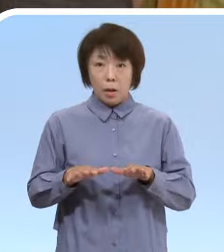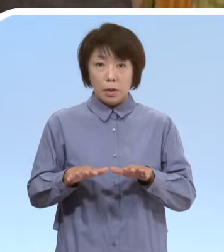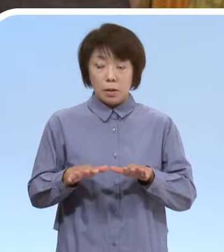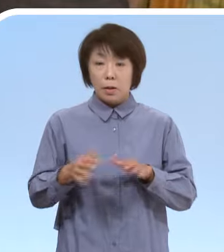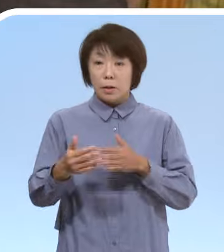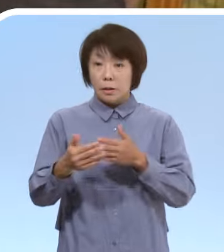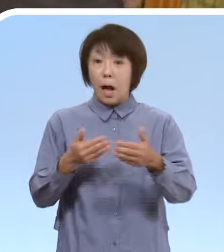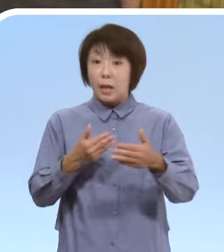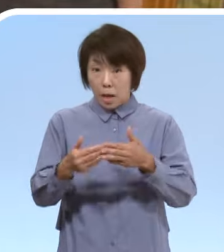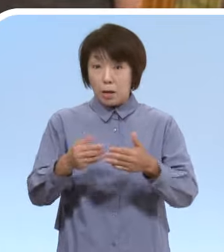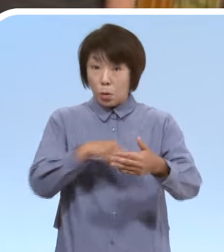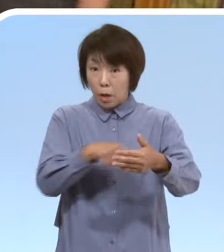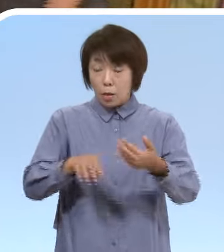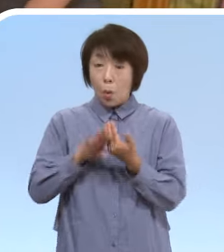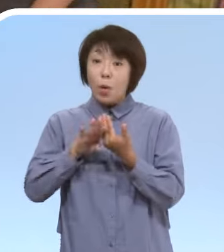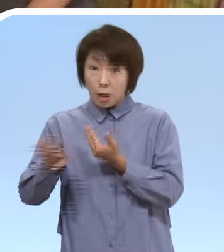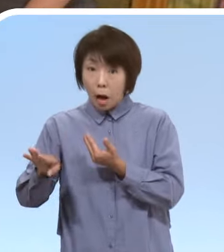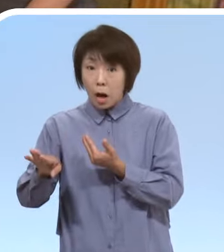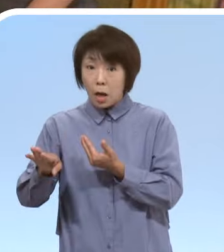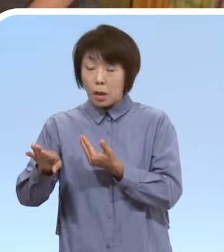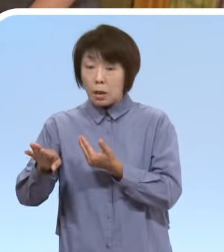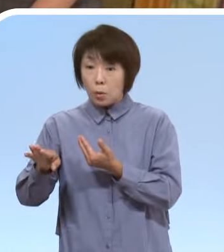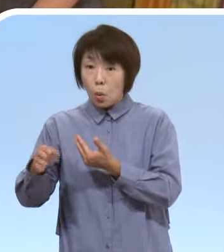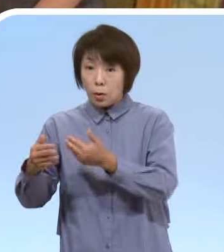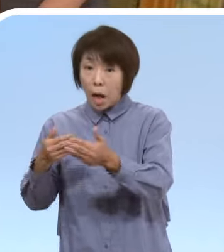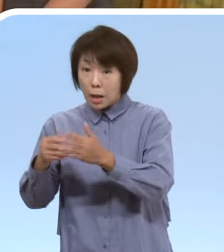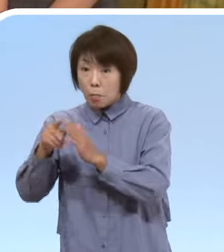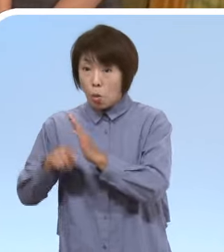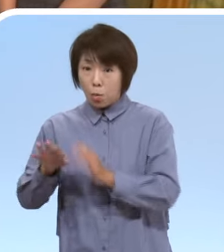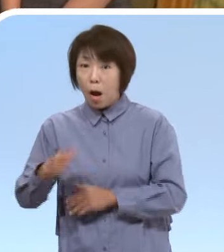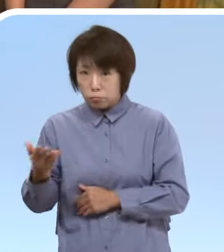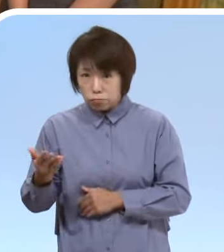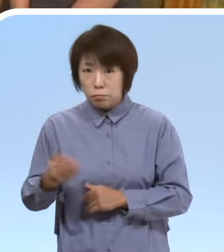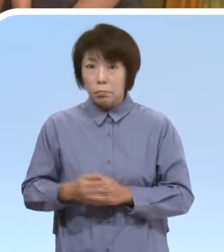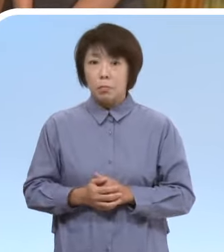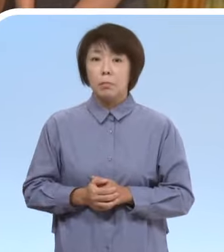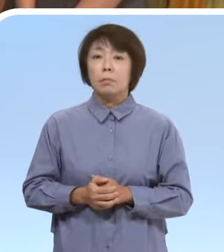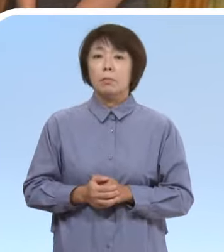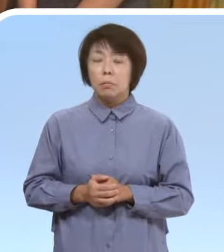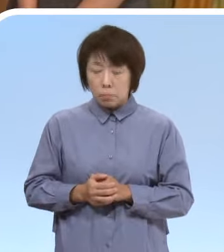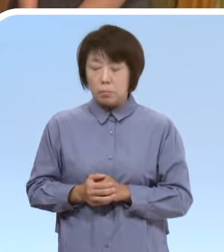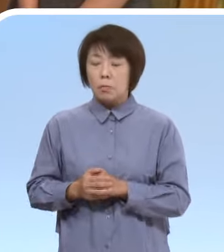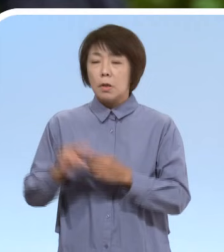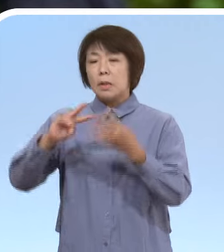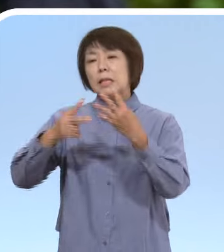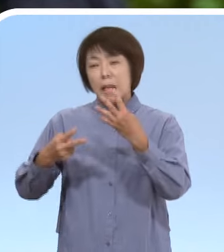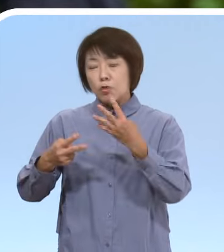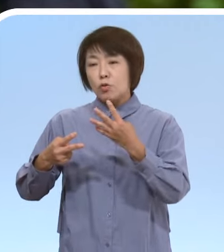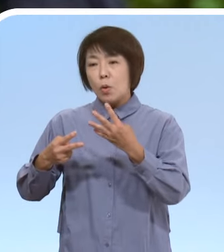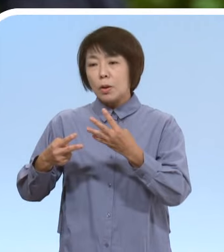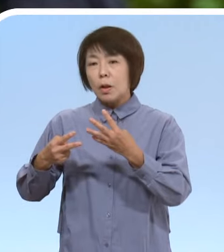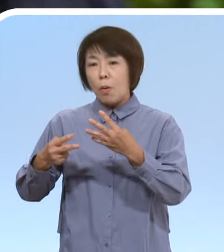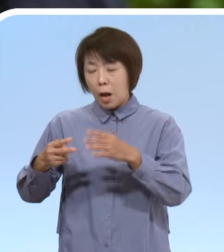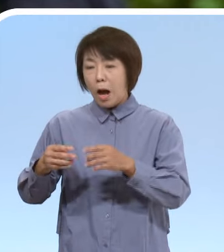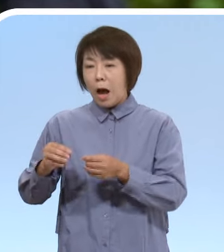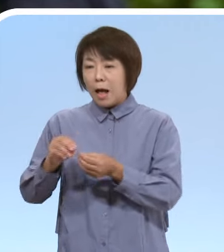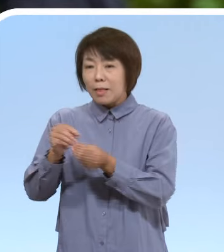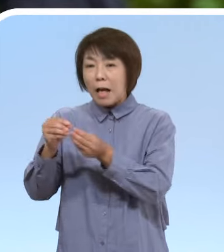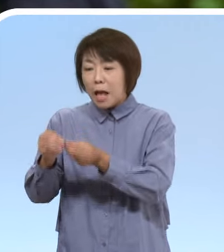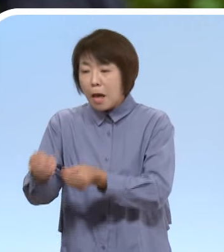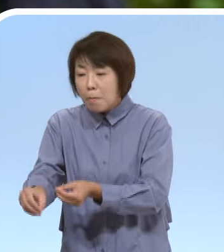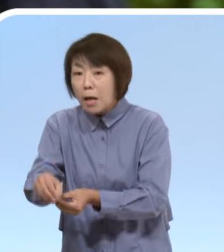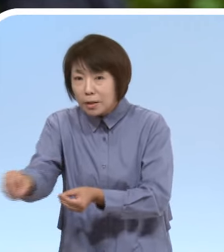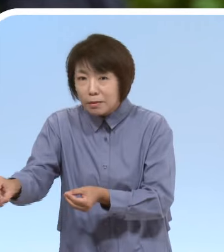回、 はい、 あの体験させていただいた以外にも、そういったあのフィーパビのプログラムっていうのはあるんですか？ 季節によってはコットン